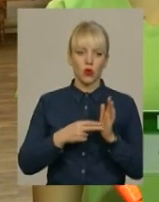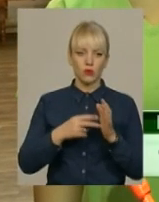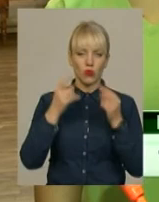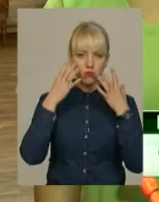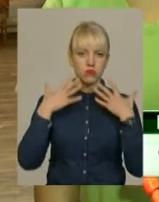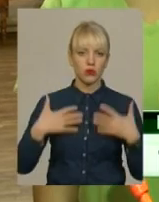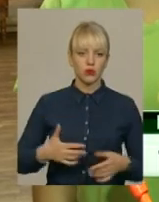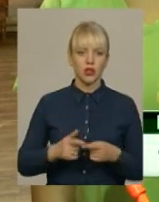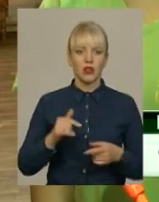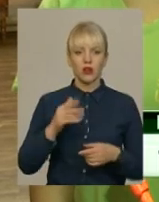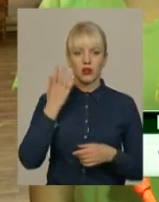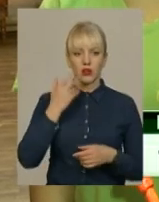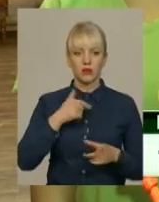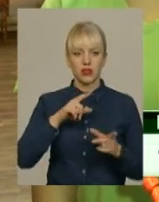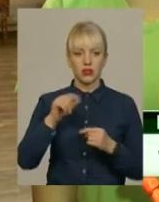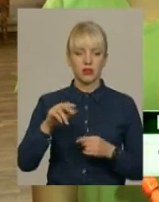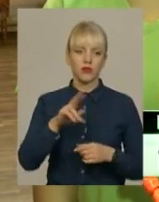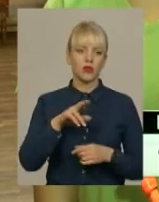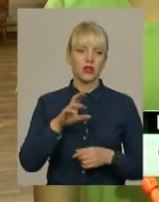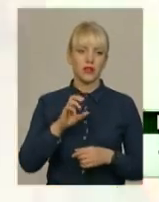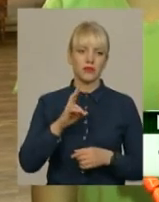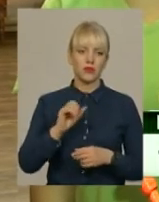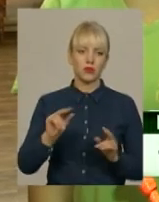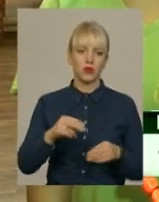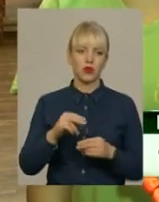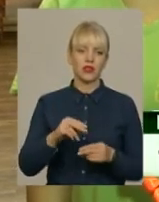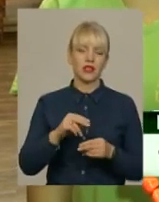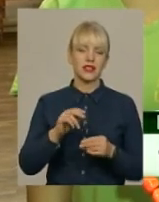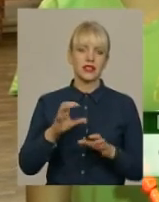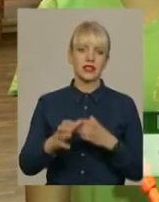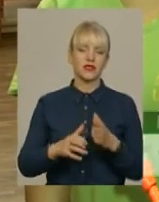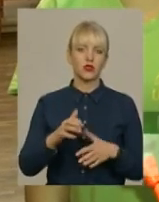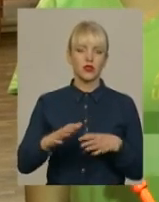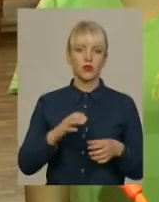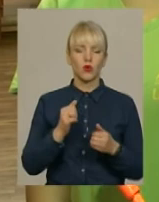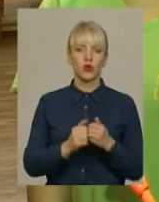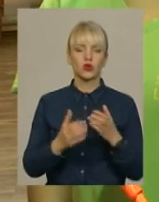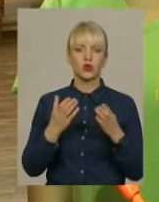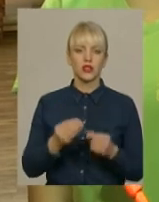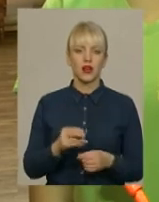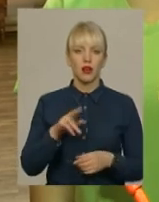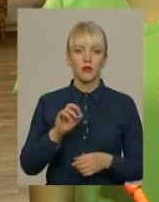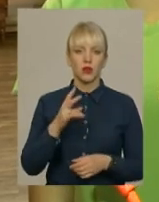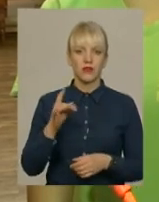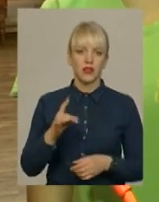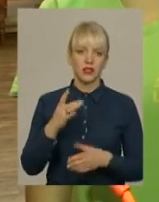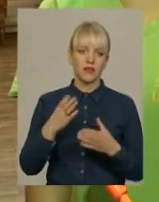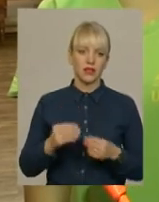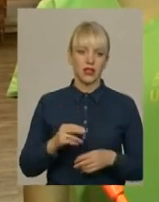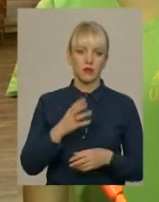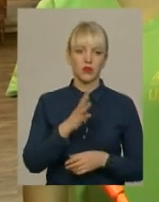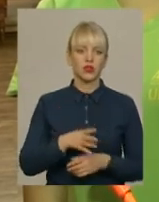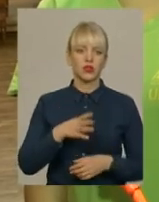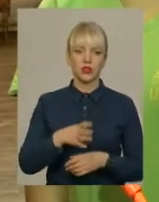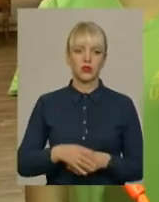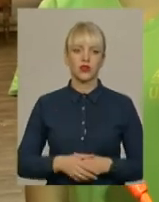маємо їхати кудись, виїжджати за кордон на чемпіонати світу, ми тренуємося майже кожного дня, по два рази у день, по 4